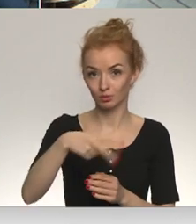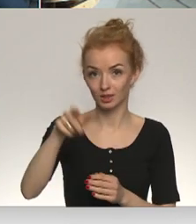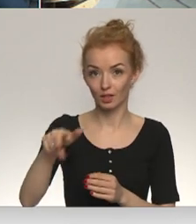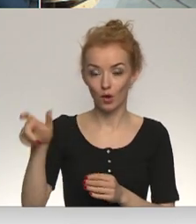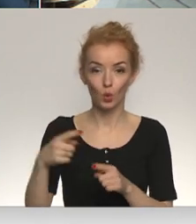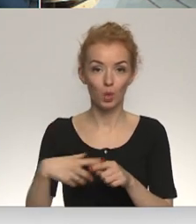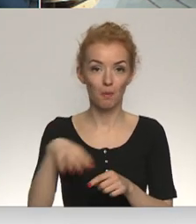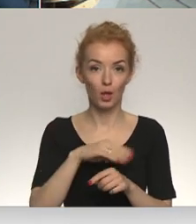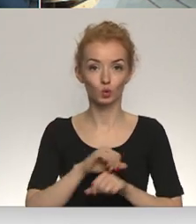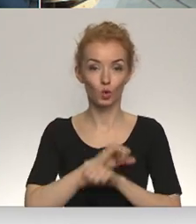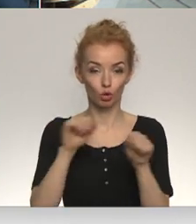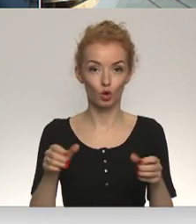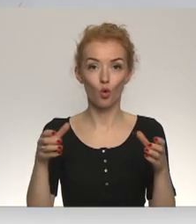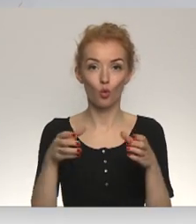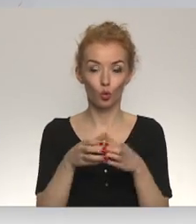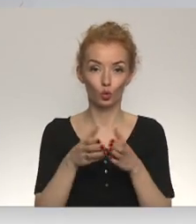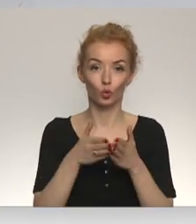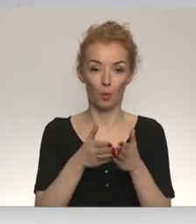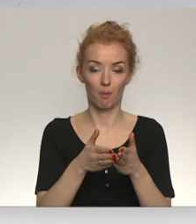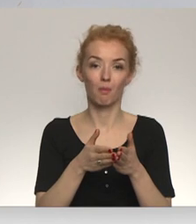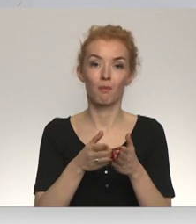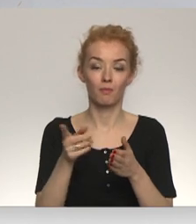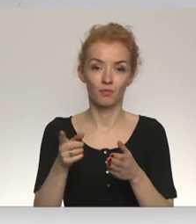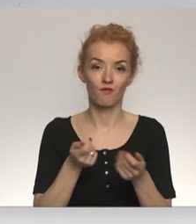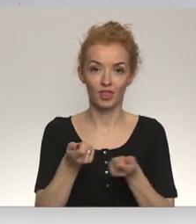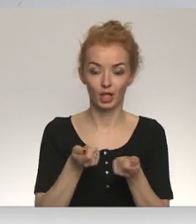mēs nodrošinām kuģu grupas vadību.